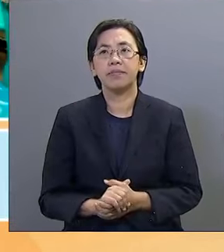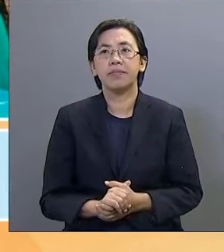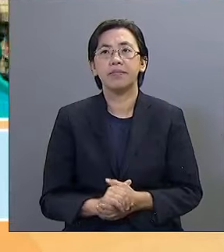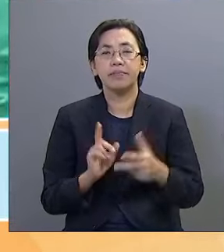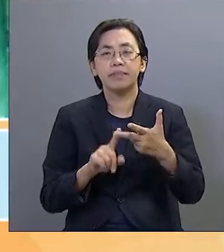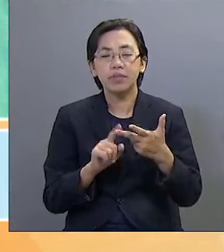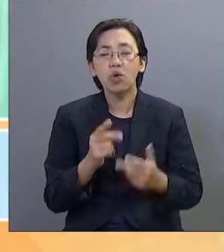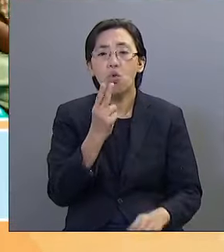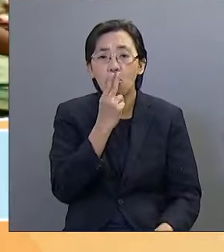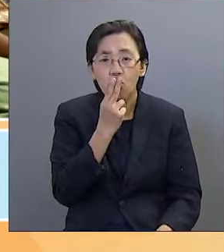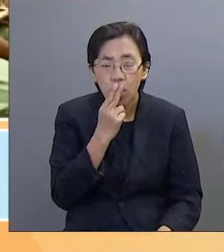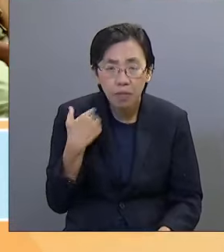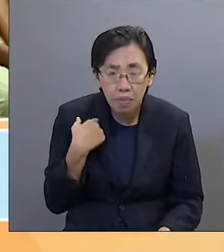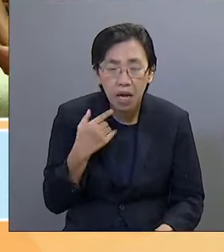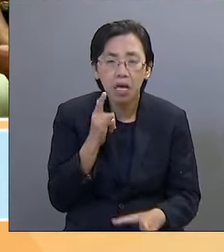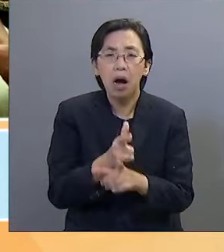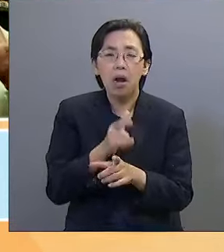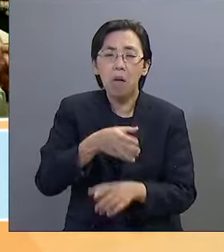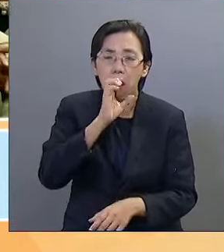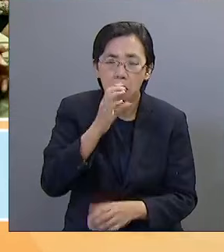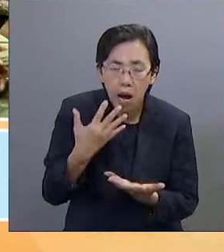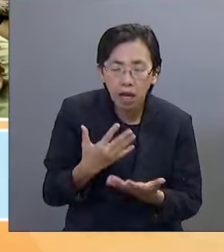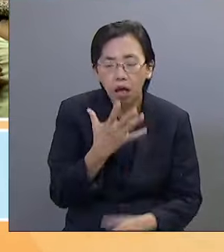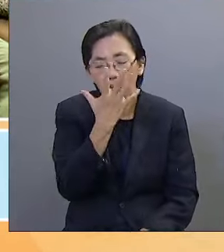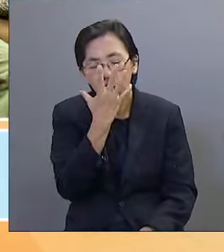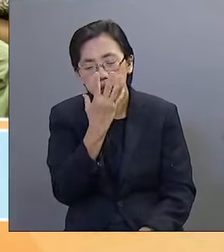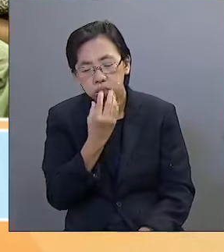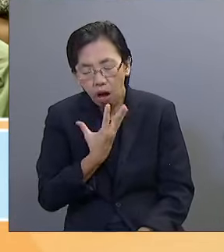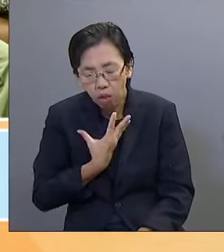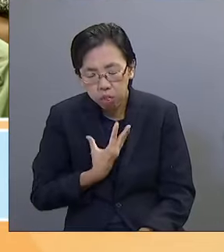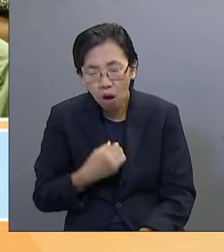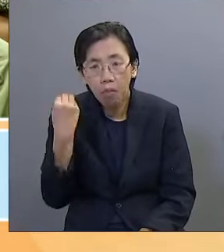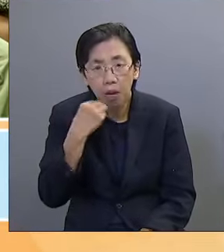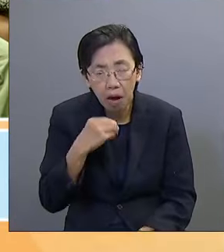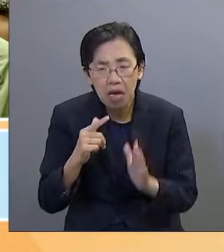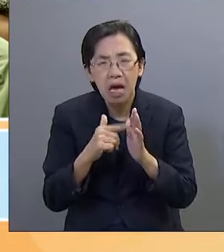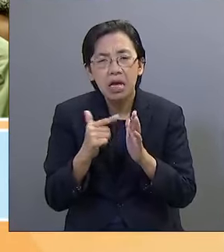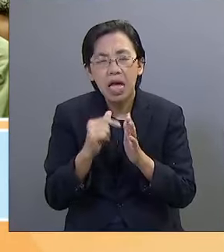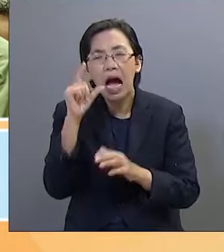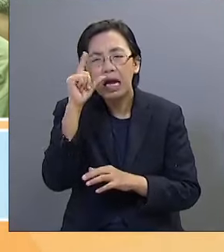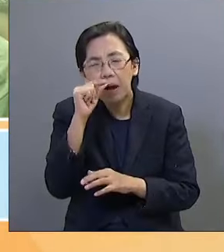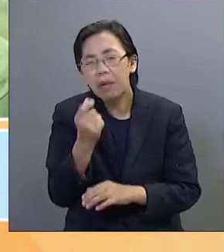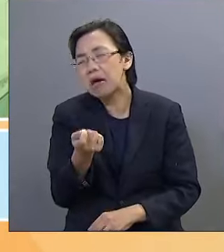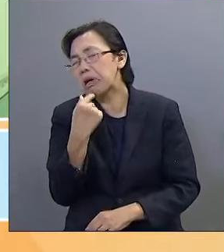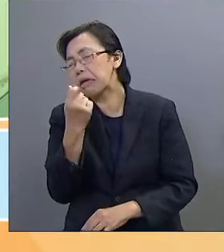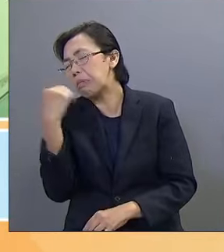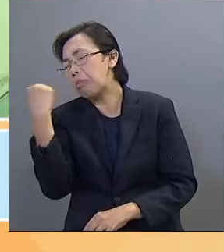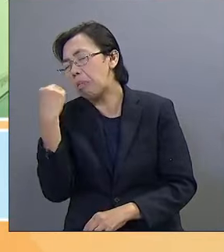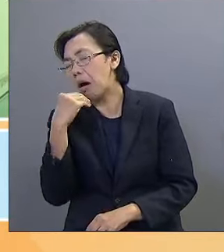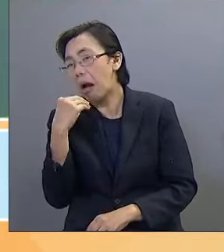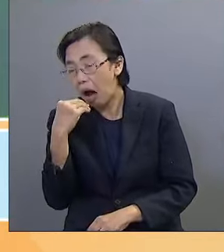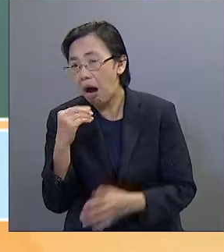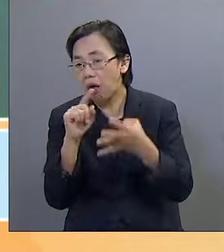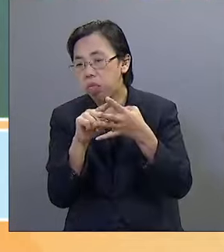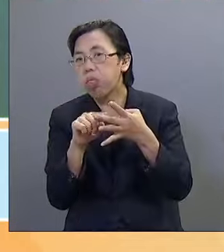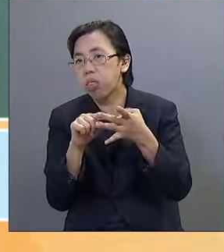เราสูบบุหรี่ทานเหล้าเยอะเศร้าซึมบ่อยๆอย่างเงี้ยครับทานยานอนหลับเยอะๆอันนี้ก็มีผลมากครับ ครับครับคือไ